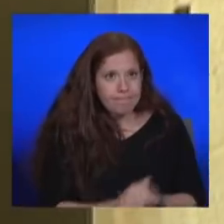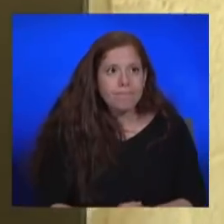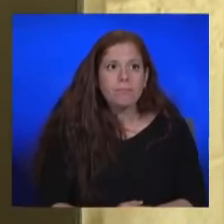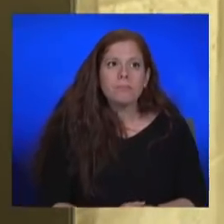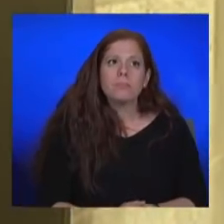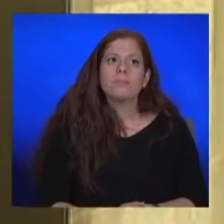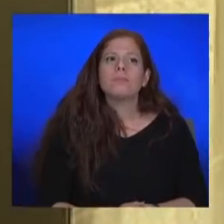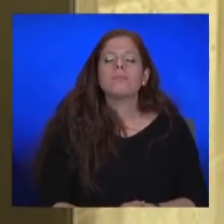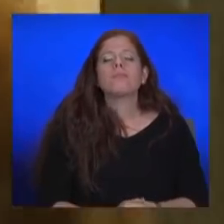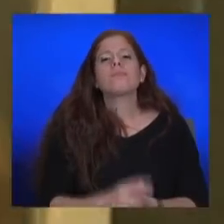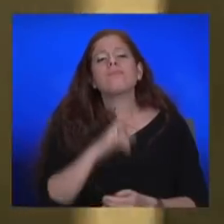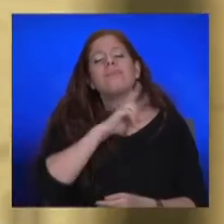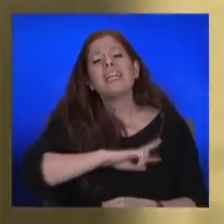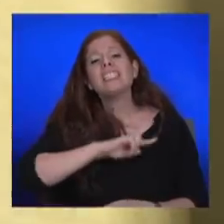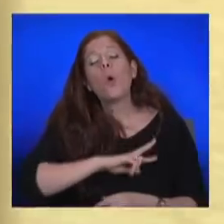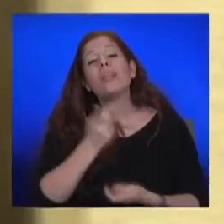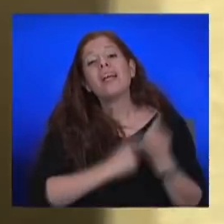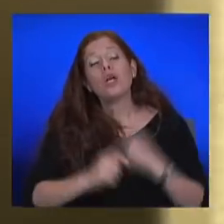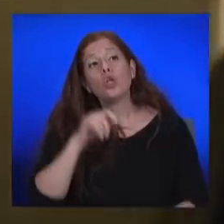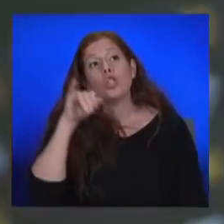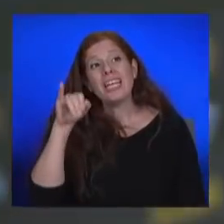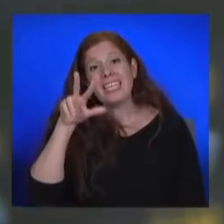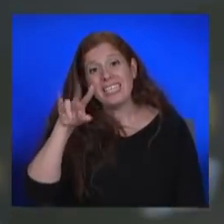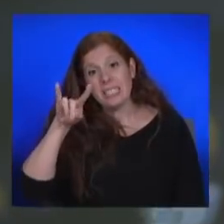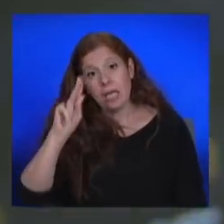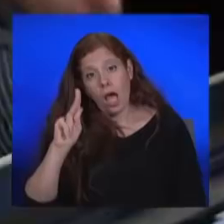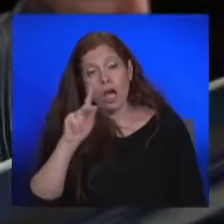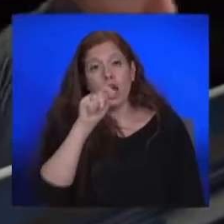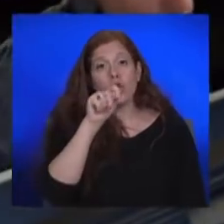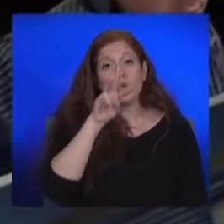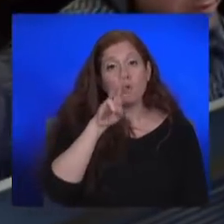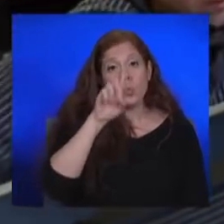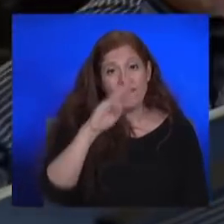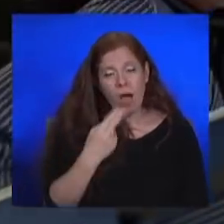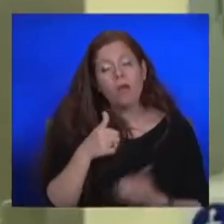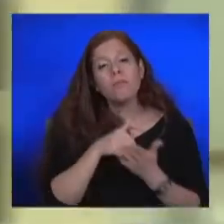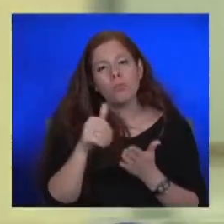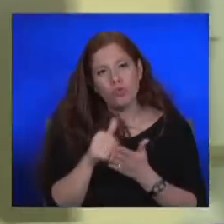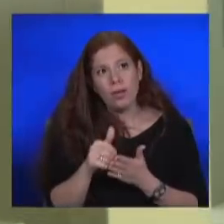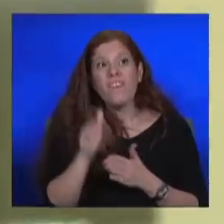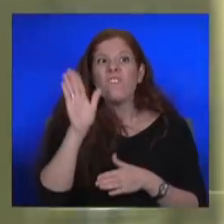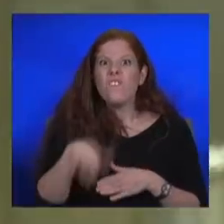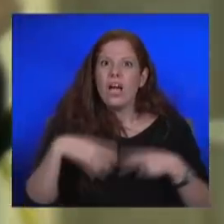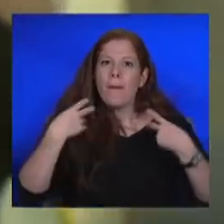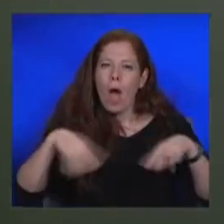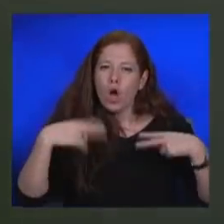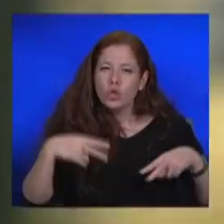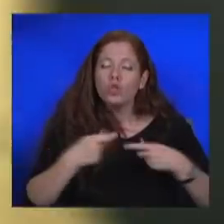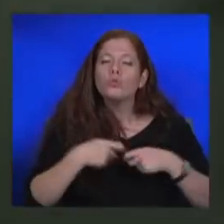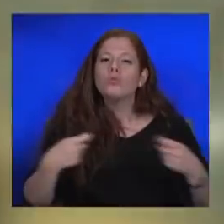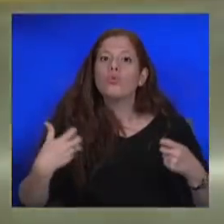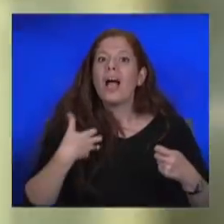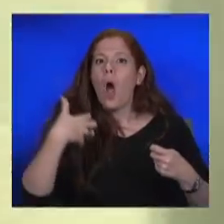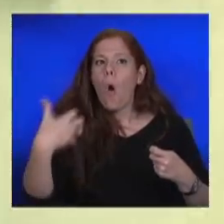הצרות הכלכליות של יצחק תשובה הולכות ונערמות, ואיתן גובר החשש בשוק ההון מפני הסדר חוב בחברת